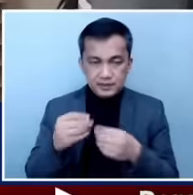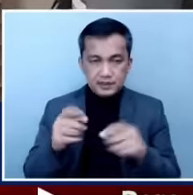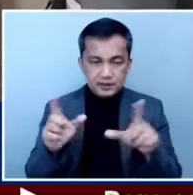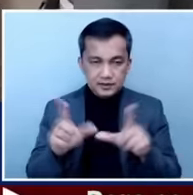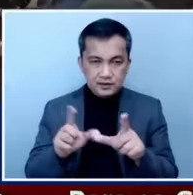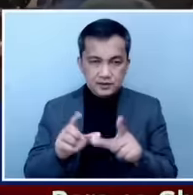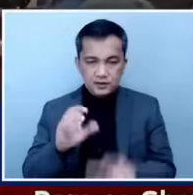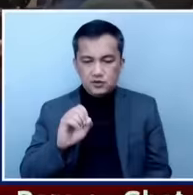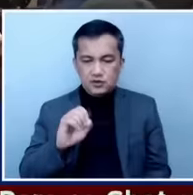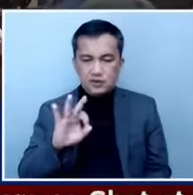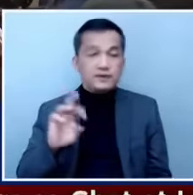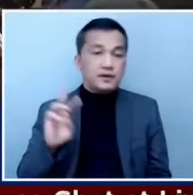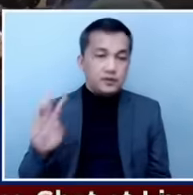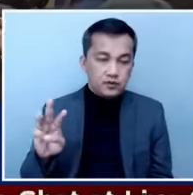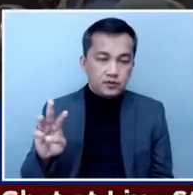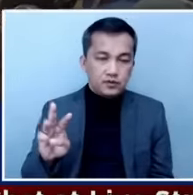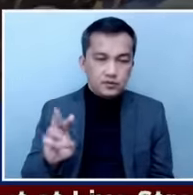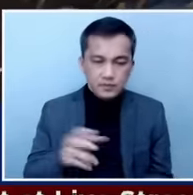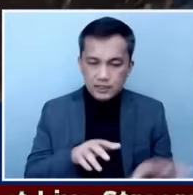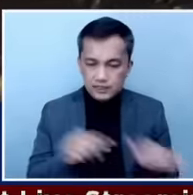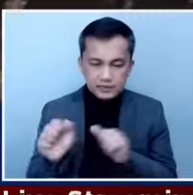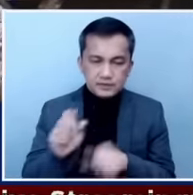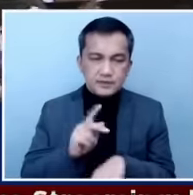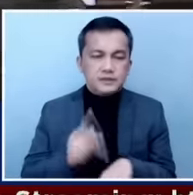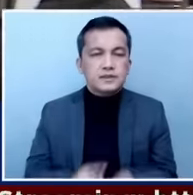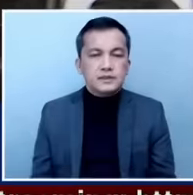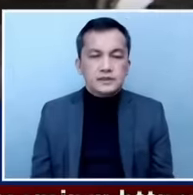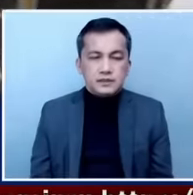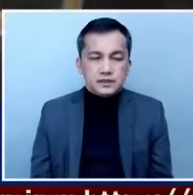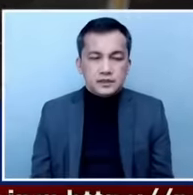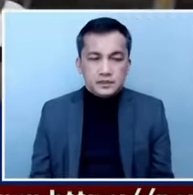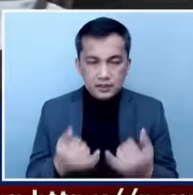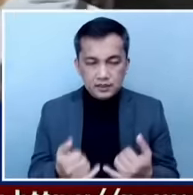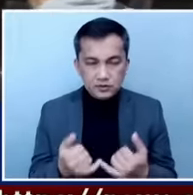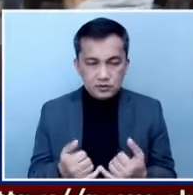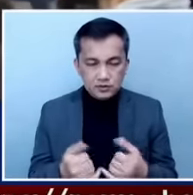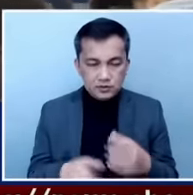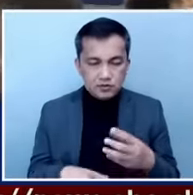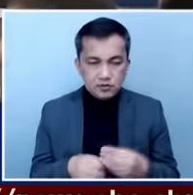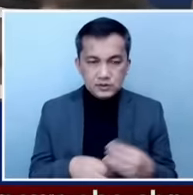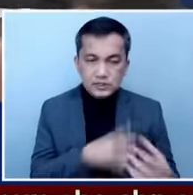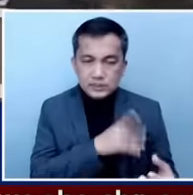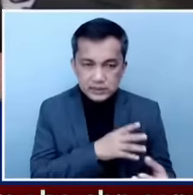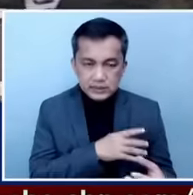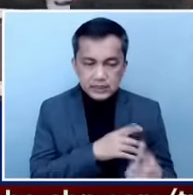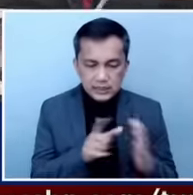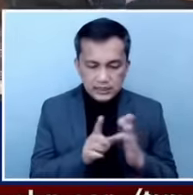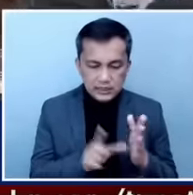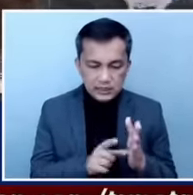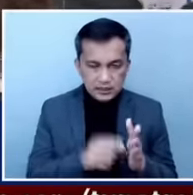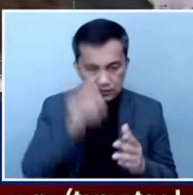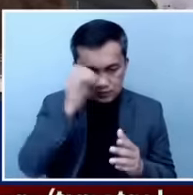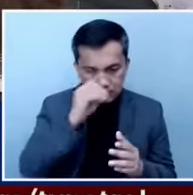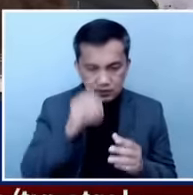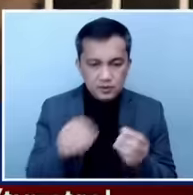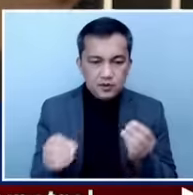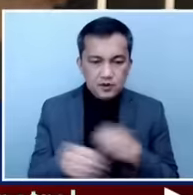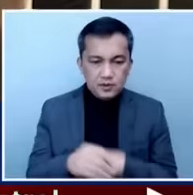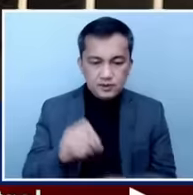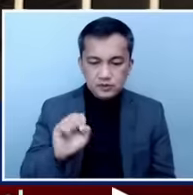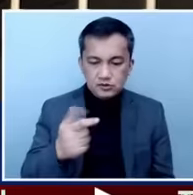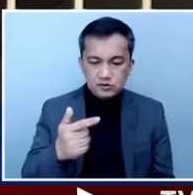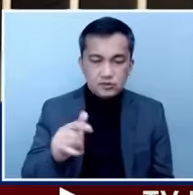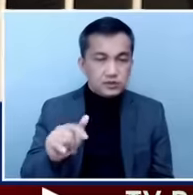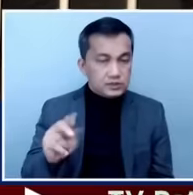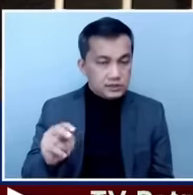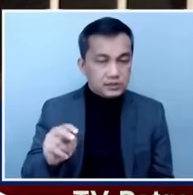mga OFW na paalis ng bansa. Sa ngayon, bukod sa inaantay na legal opinion mula sa Office of the Solicitor General kung